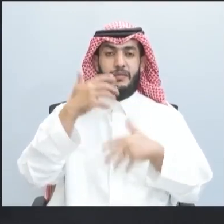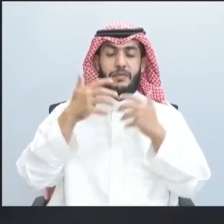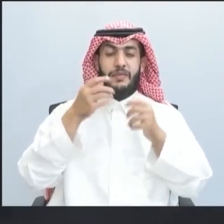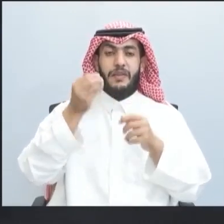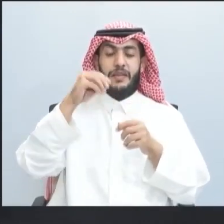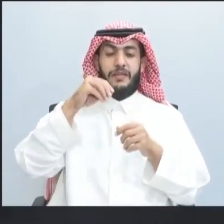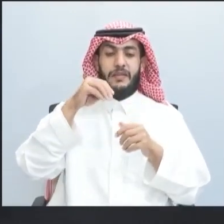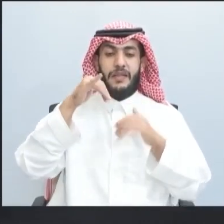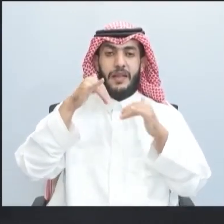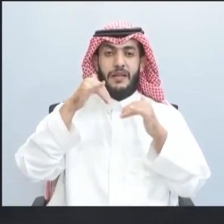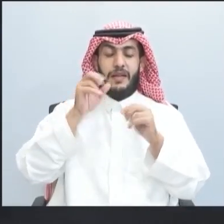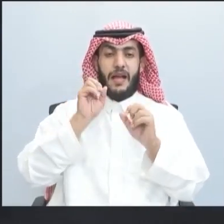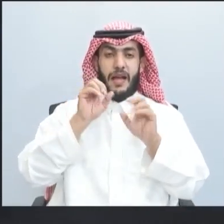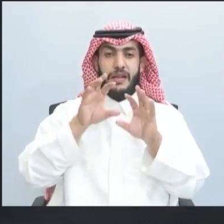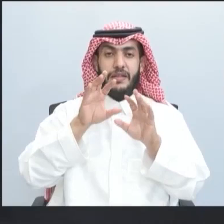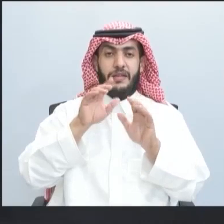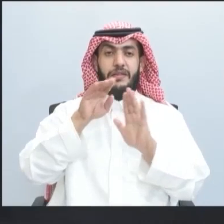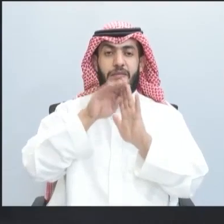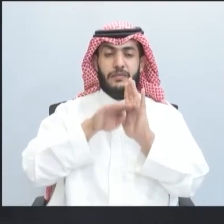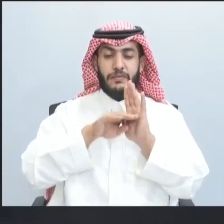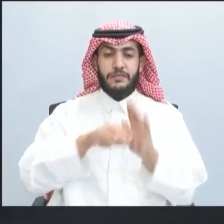بالاضافه الى طريقه عرض